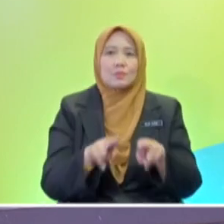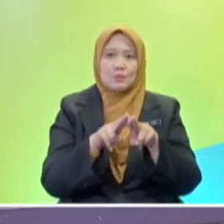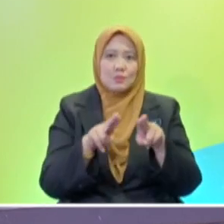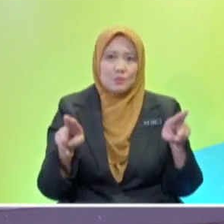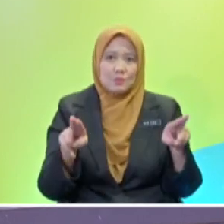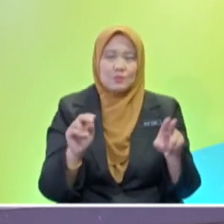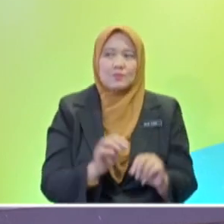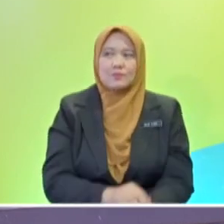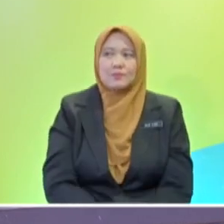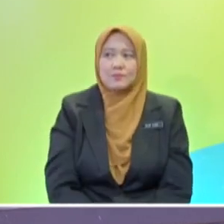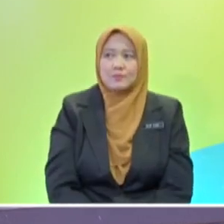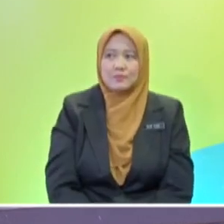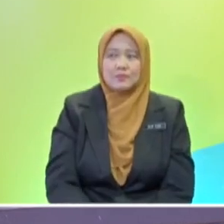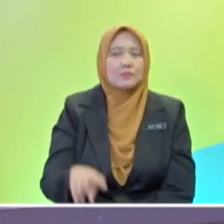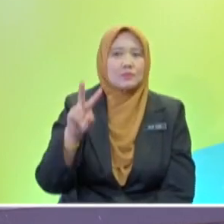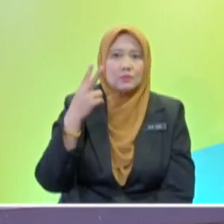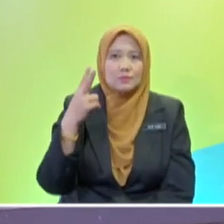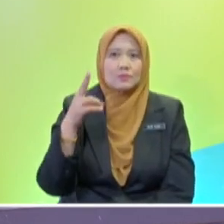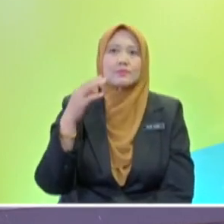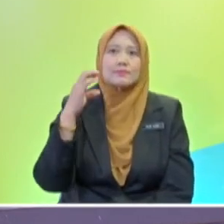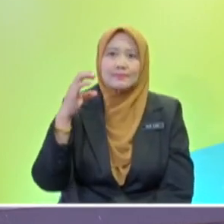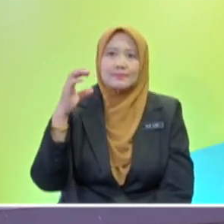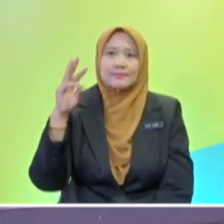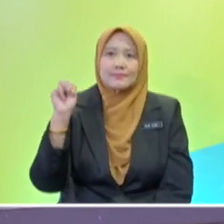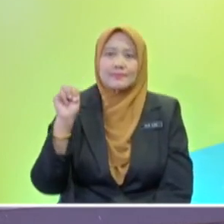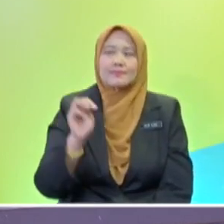ambil pembaris ukuran 12 cm